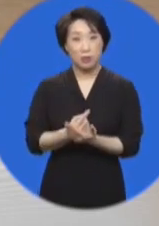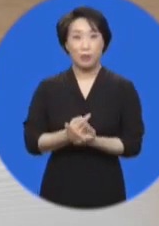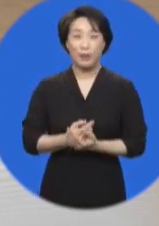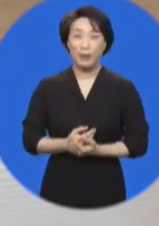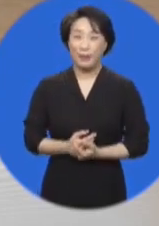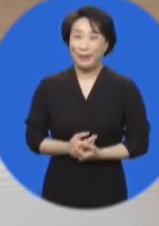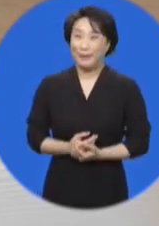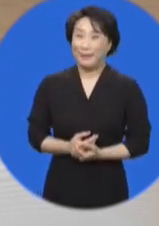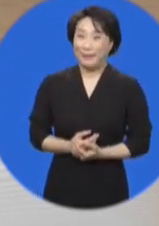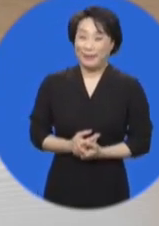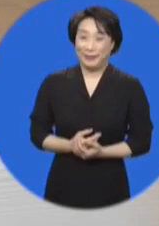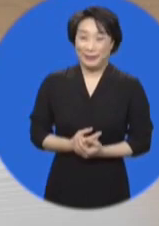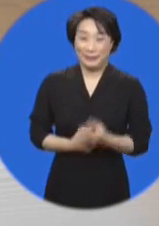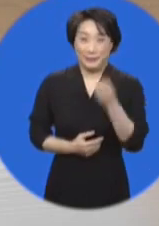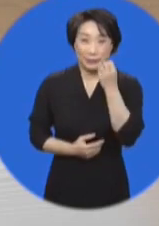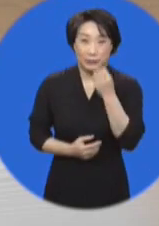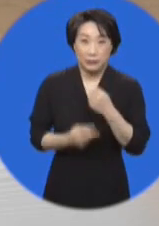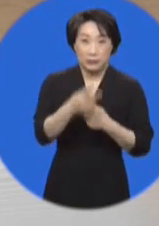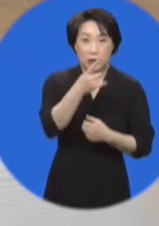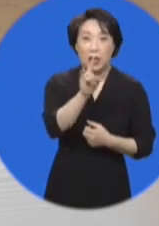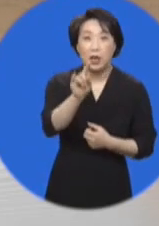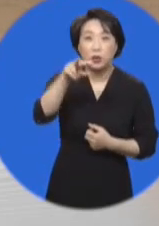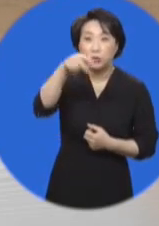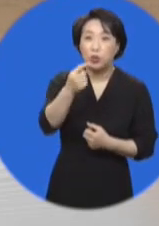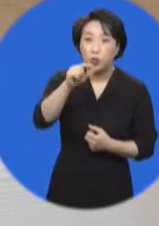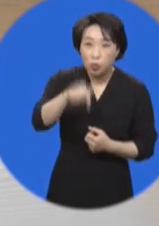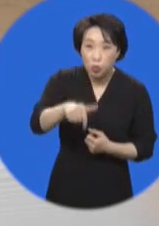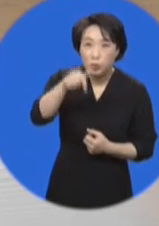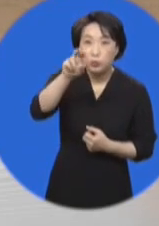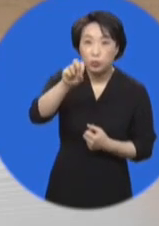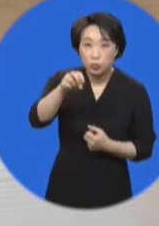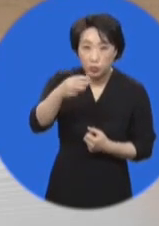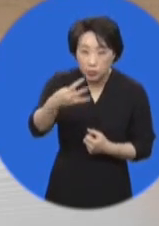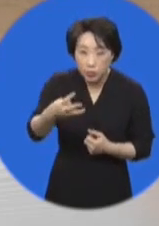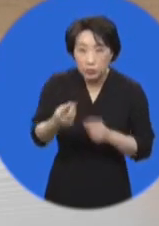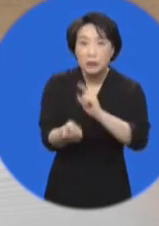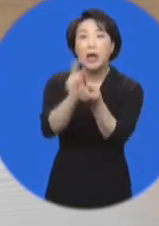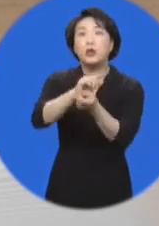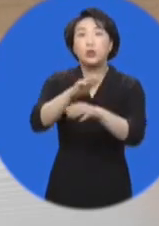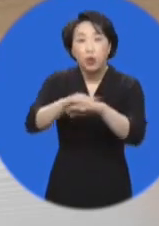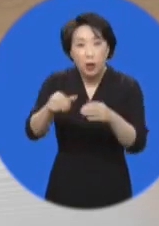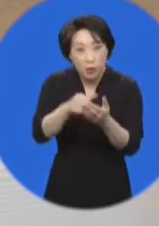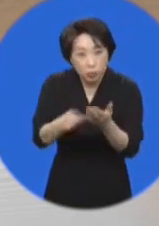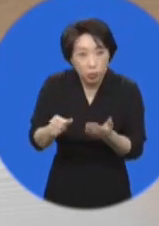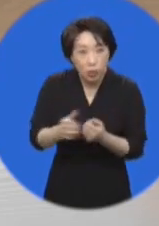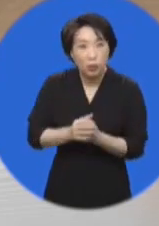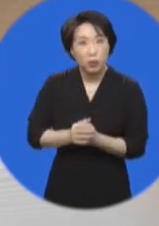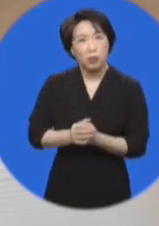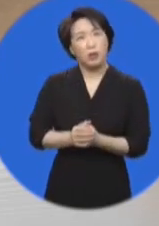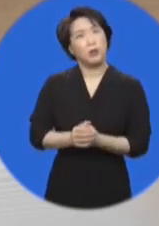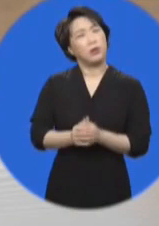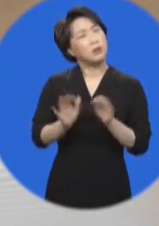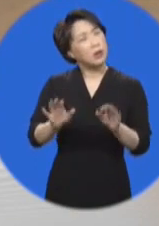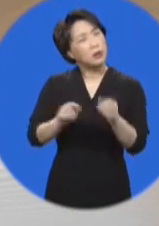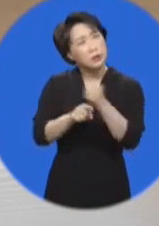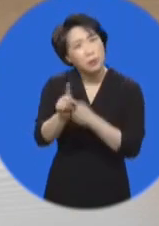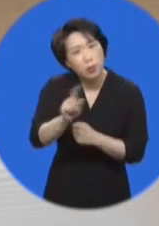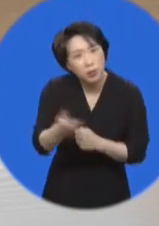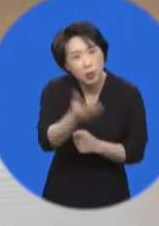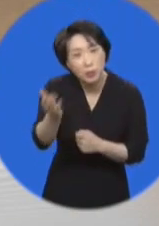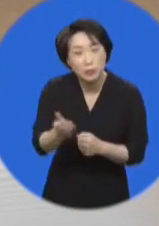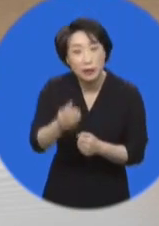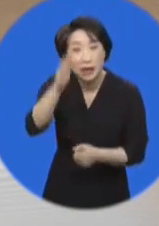주려고 한다. 대속물, 응? 다시 말해서 하나님을